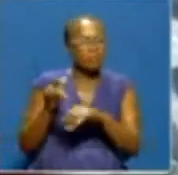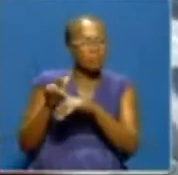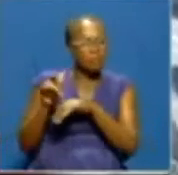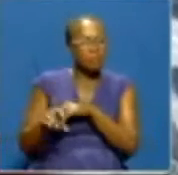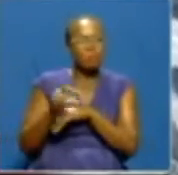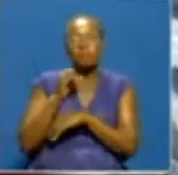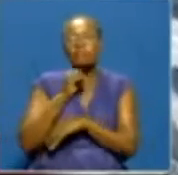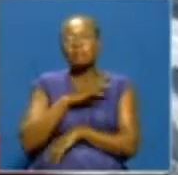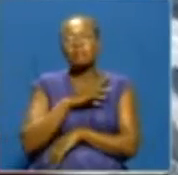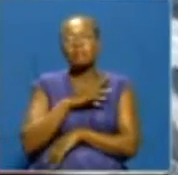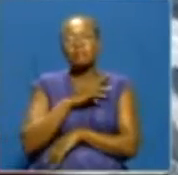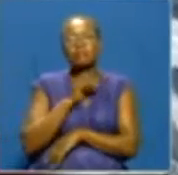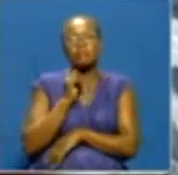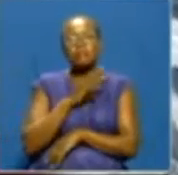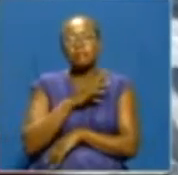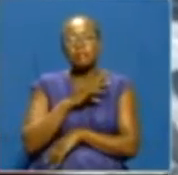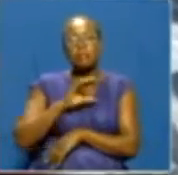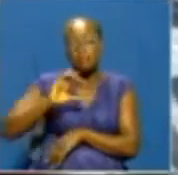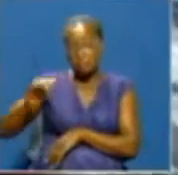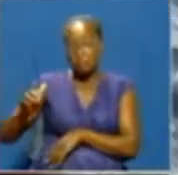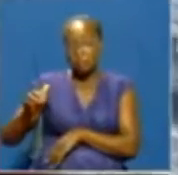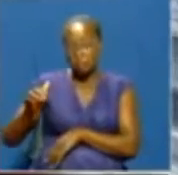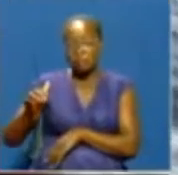Wanalalamika wakisema kwamba ni kaunti imeweza